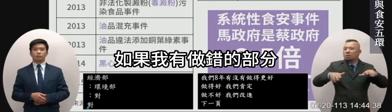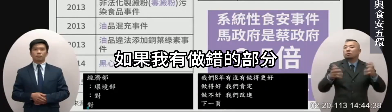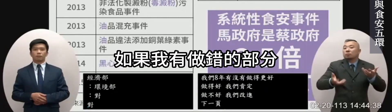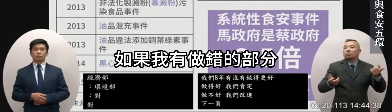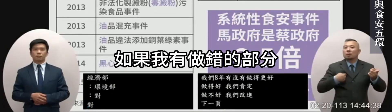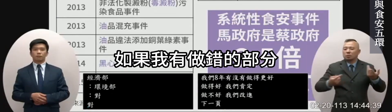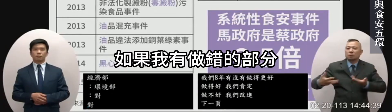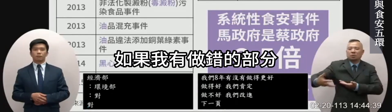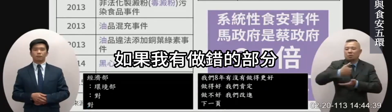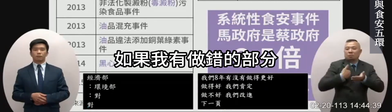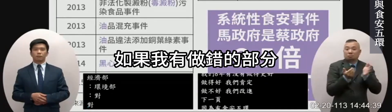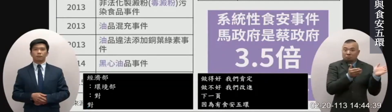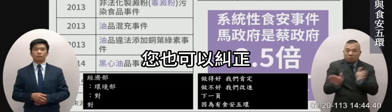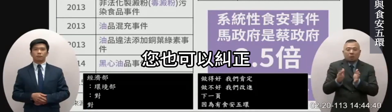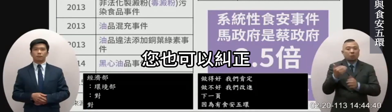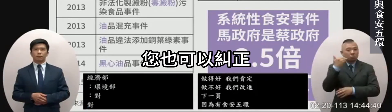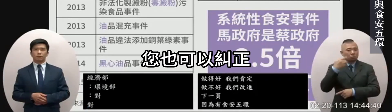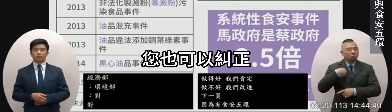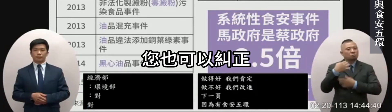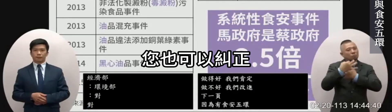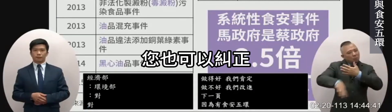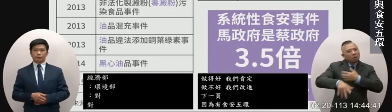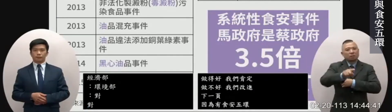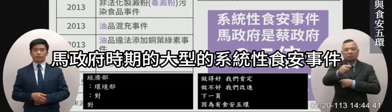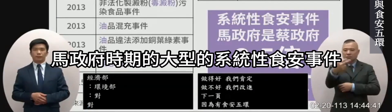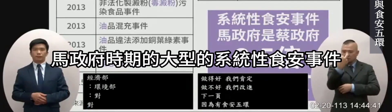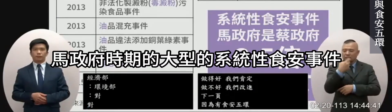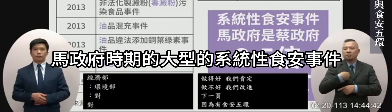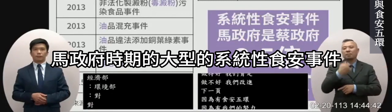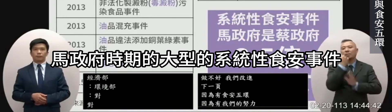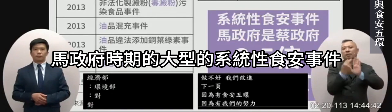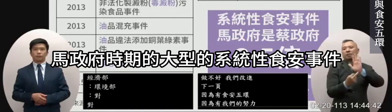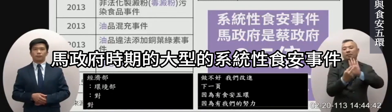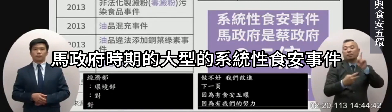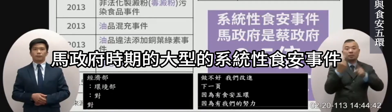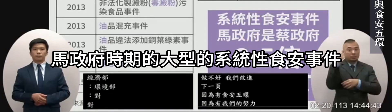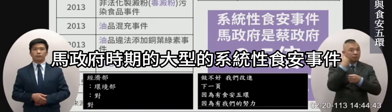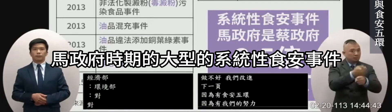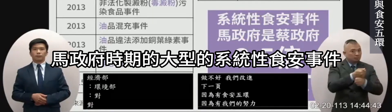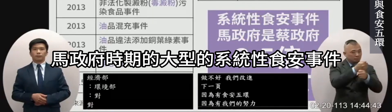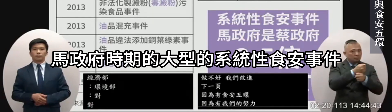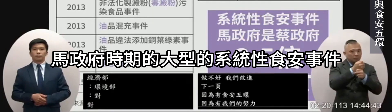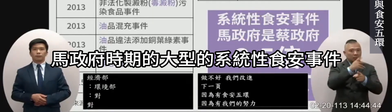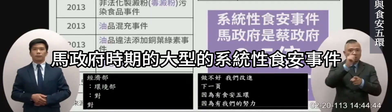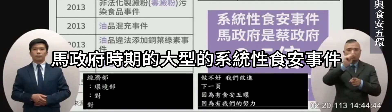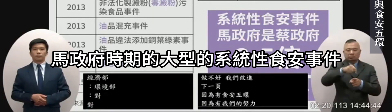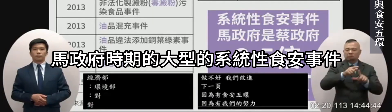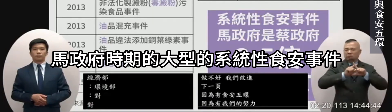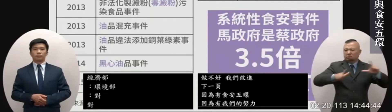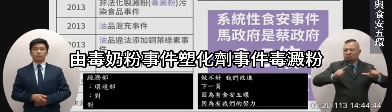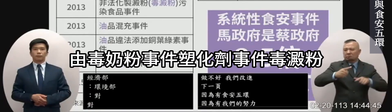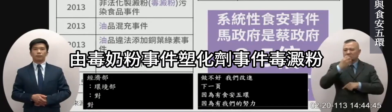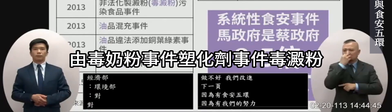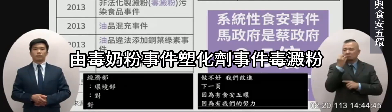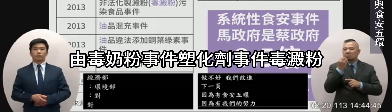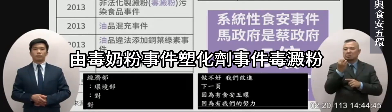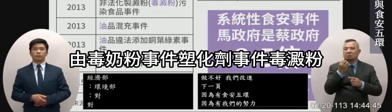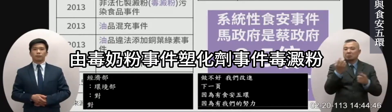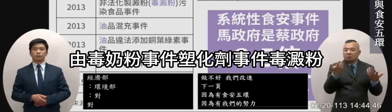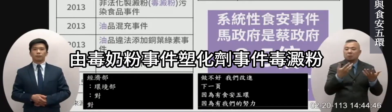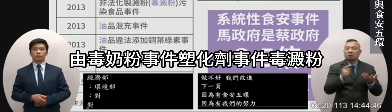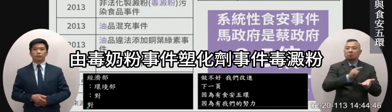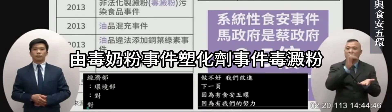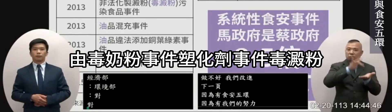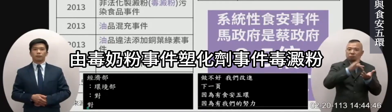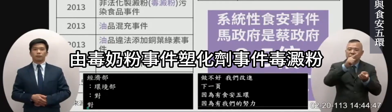果我有做错的部分，您也可以纠正。马政府时期的大型的系统性食安事件，由毒奶粉